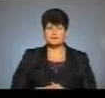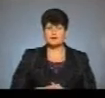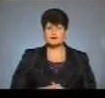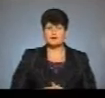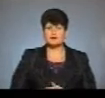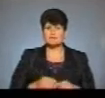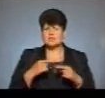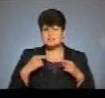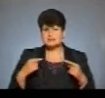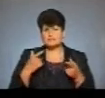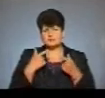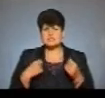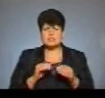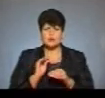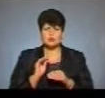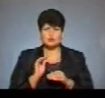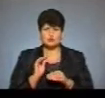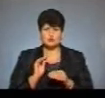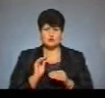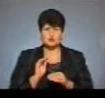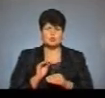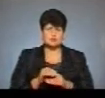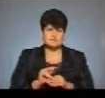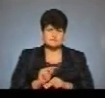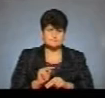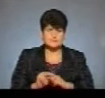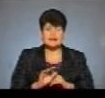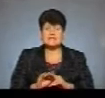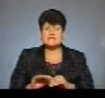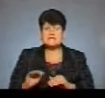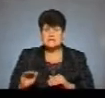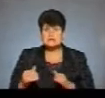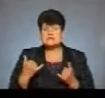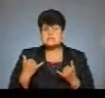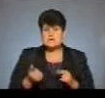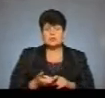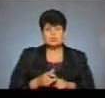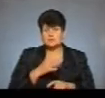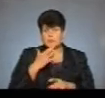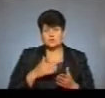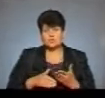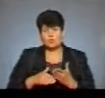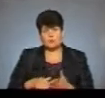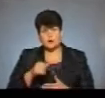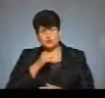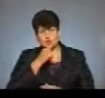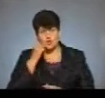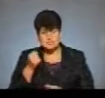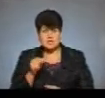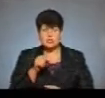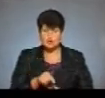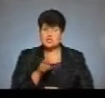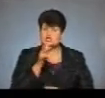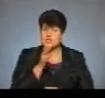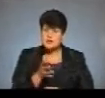інформаційних різних системах. Тобто діти зараз дуже багато допомагають дорослим, і настав вже той час,